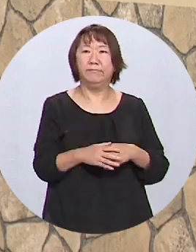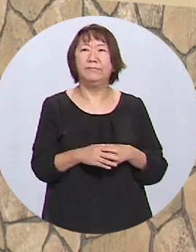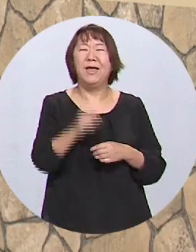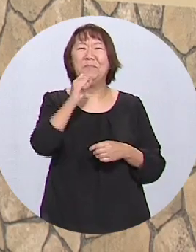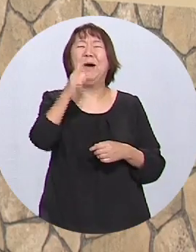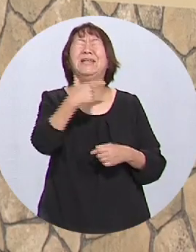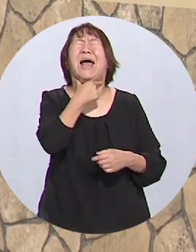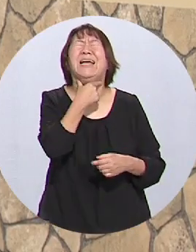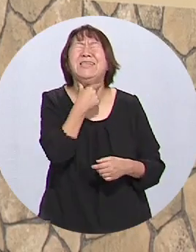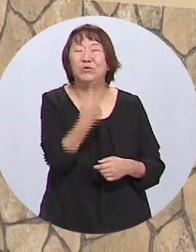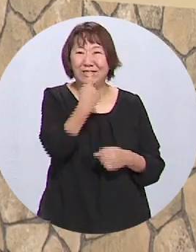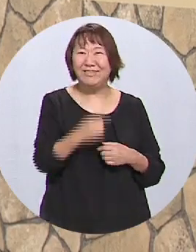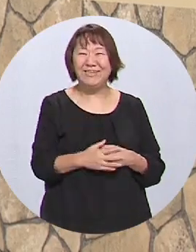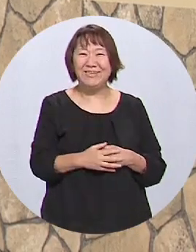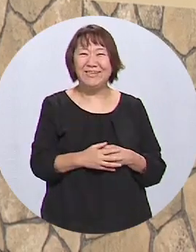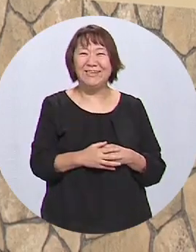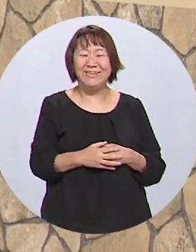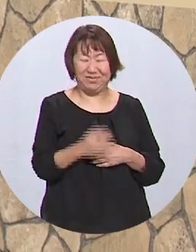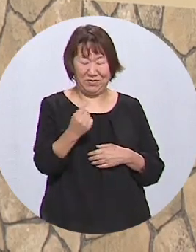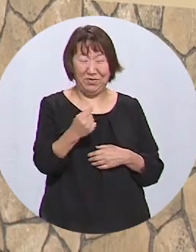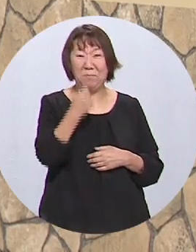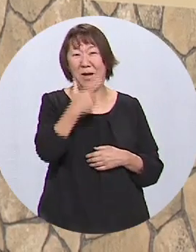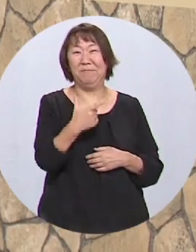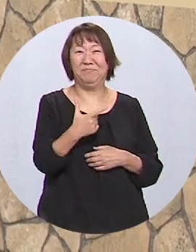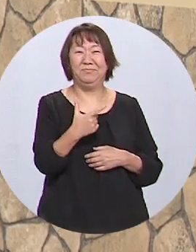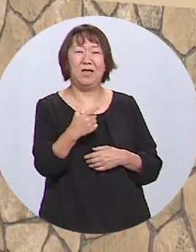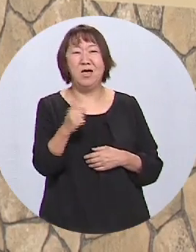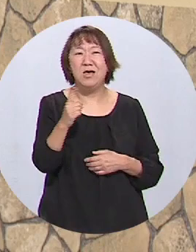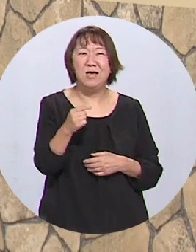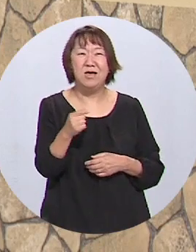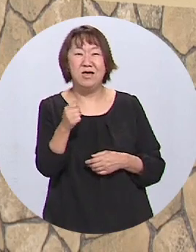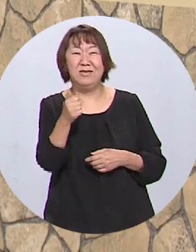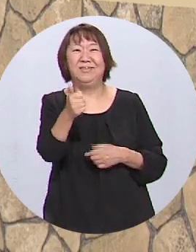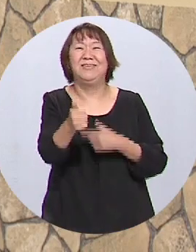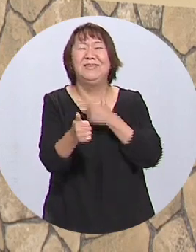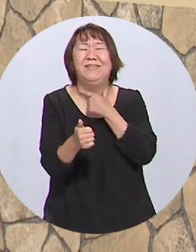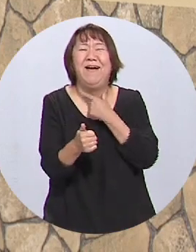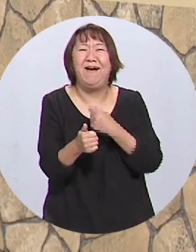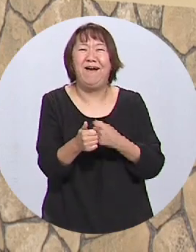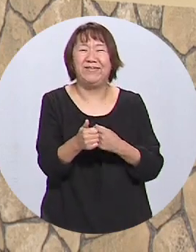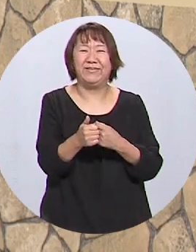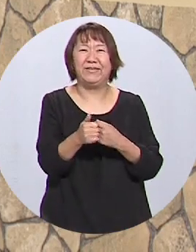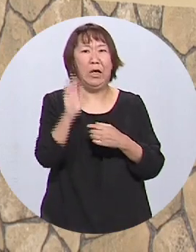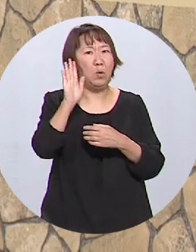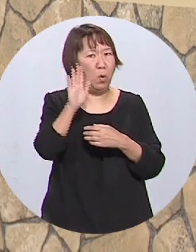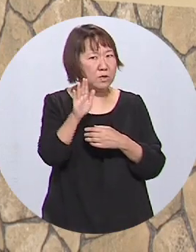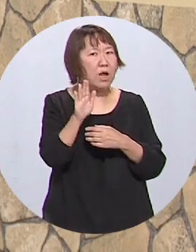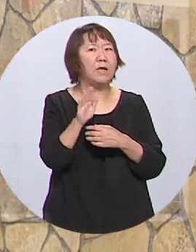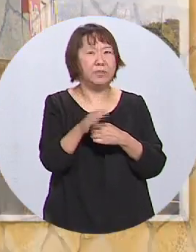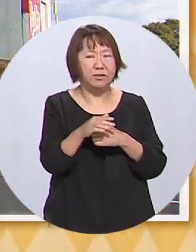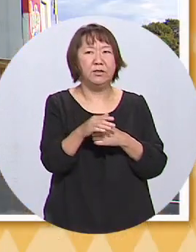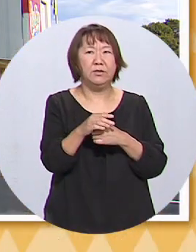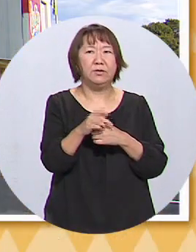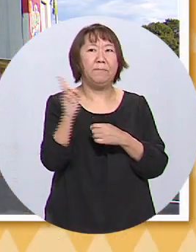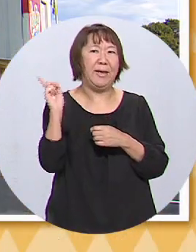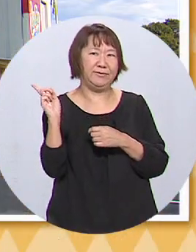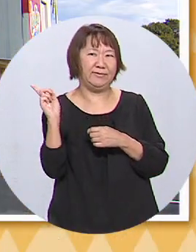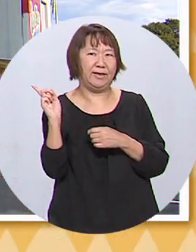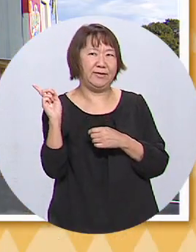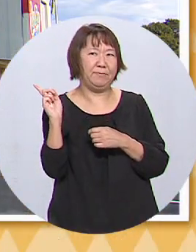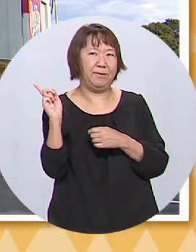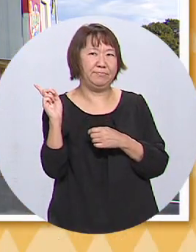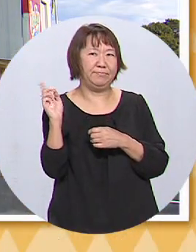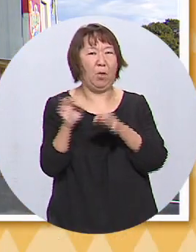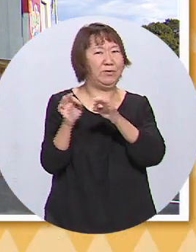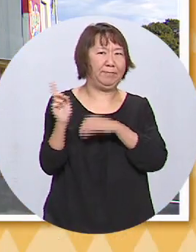ンが大好きなんですよ。そうだからプレイしに行きたいなと思ってですね、その今回紹介しましたこの毎日焼きたて